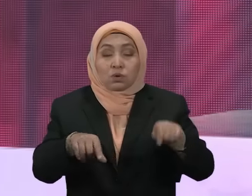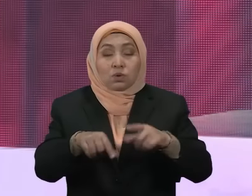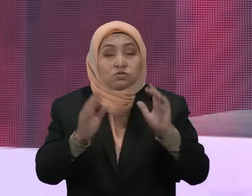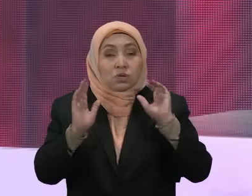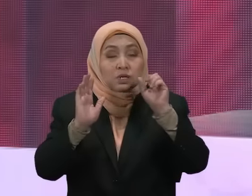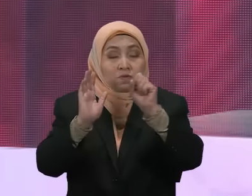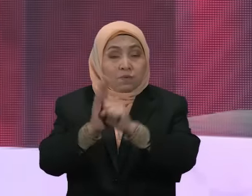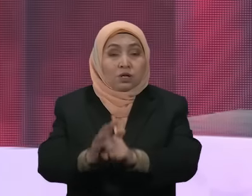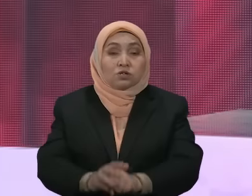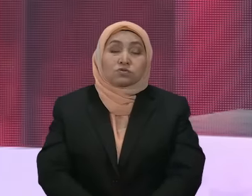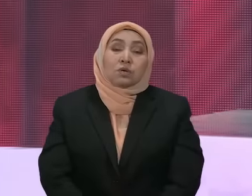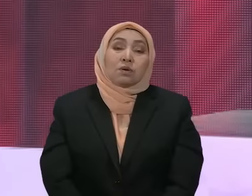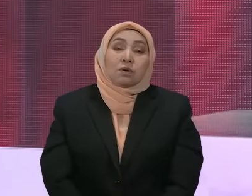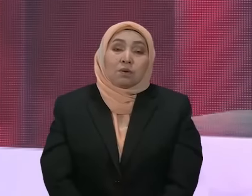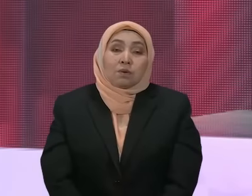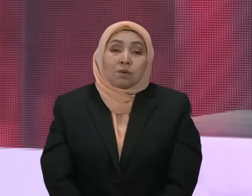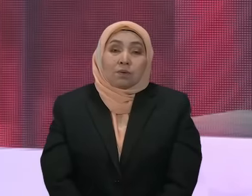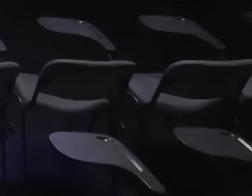Salat Infaq, insyaAllah.